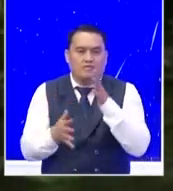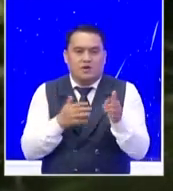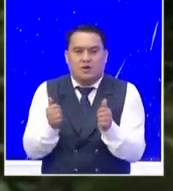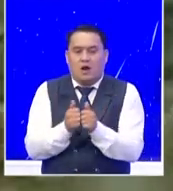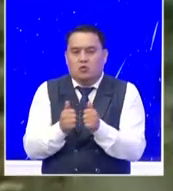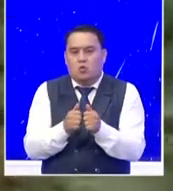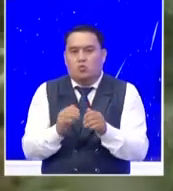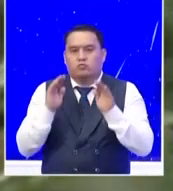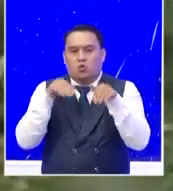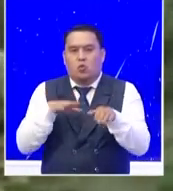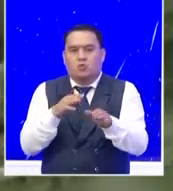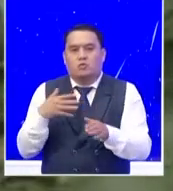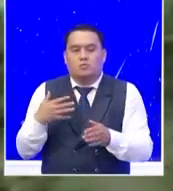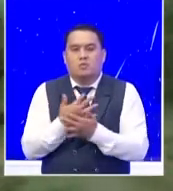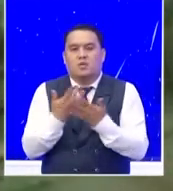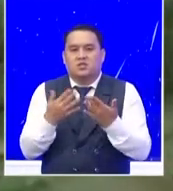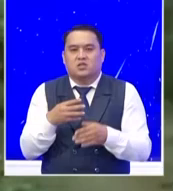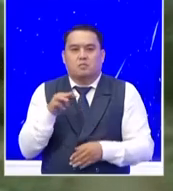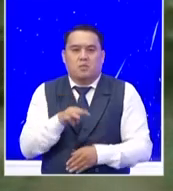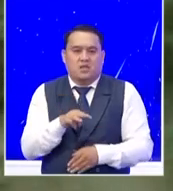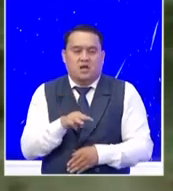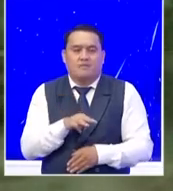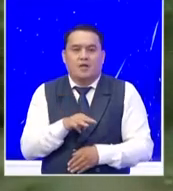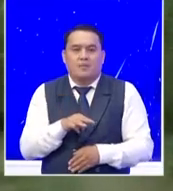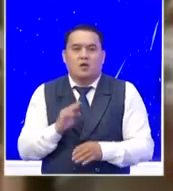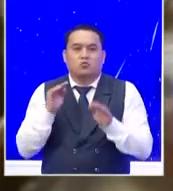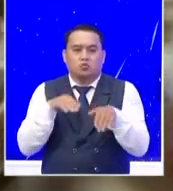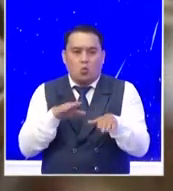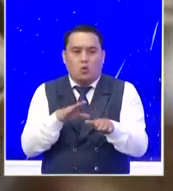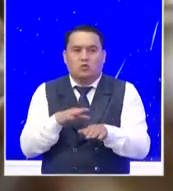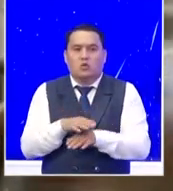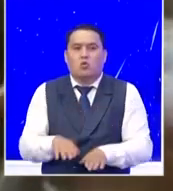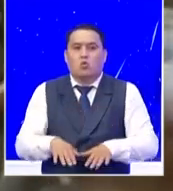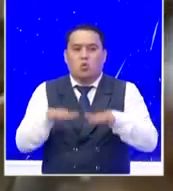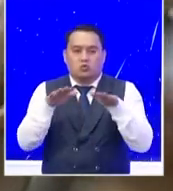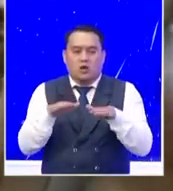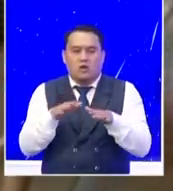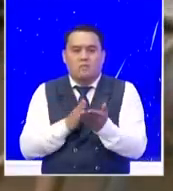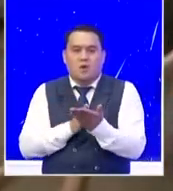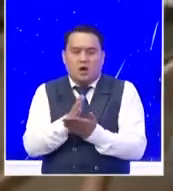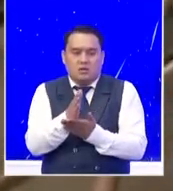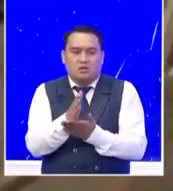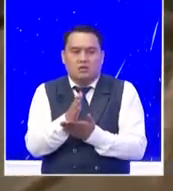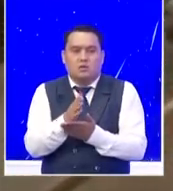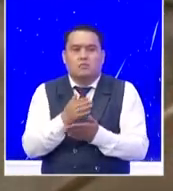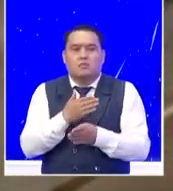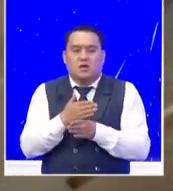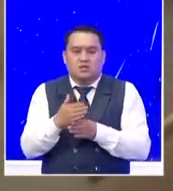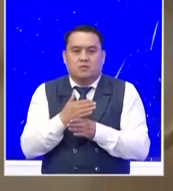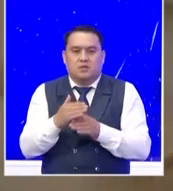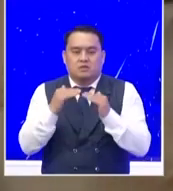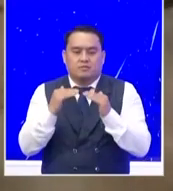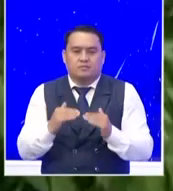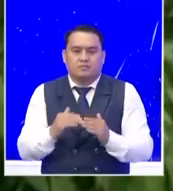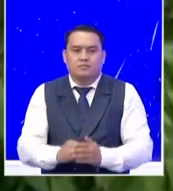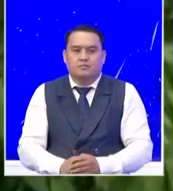аудандарда толқынның биіктігі бірнеше метрді құрапты. Циклон Бенгал шығанағының солтүстік бөлігіне бағыт алғанда бәсеңдеген. Топтаманы